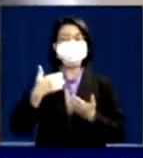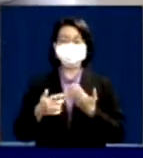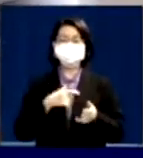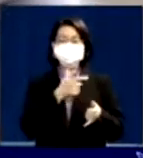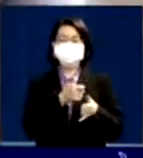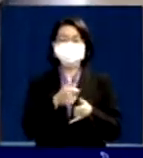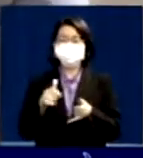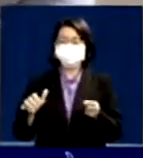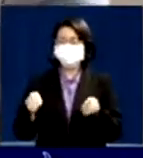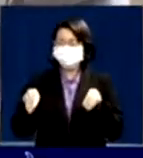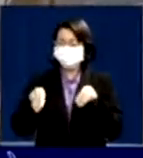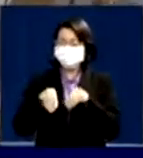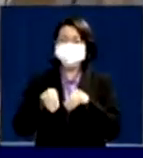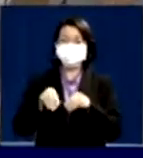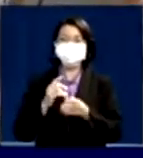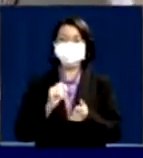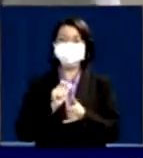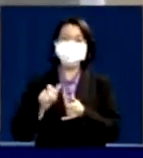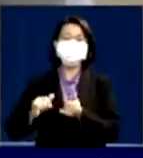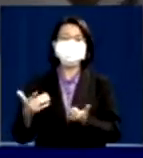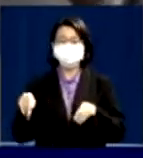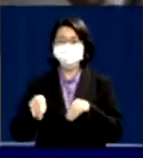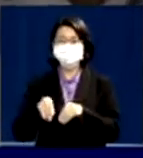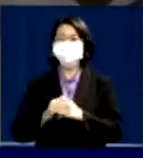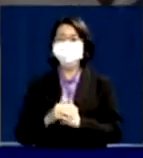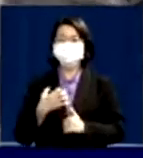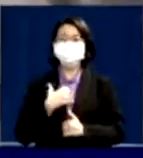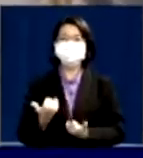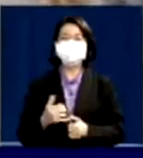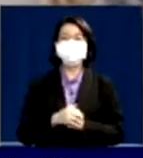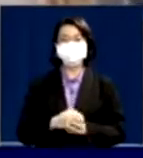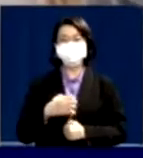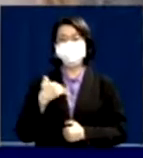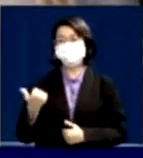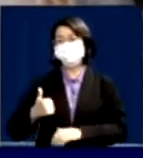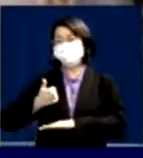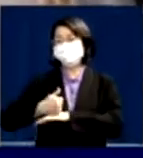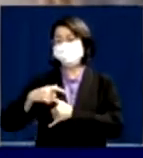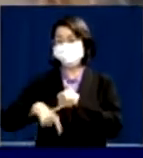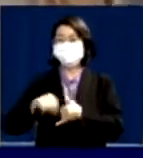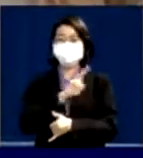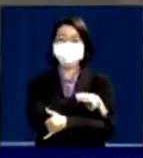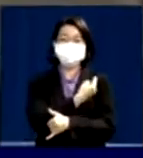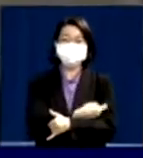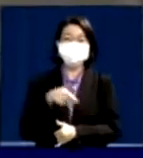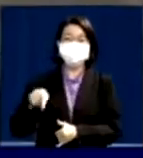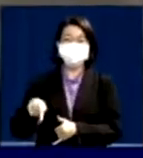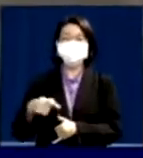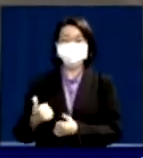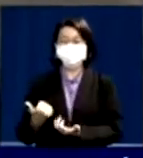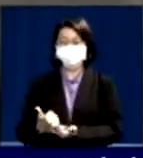นะครับซึ่งการจัดสรรวัคซีนของส่วนกลางนั้นจะทยอยมาทุกสัปดาห์และทางโรงพยาบาลทุกแห่งจะแจ้งให้กับผู้ที่ลง